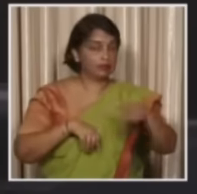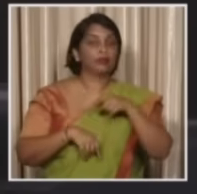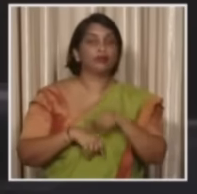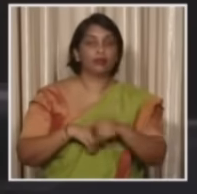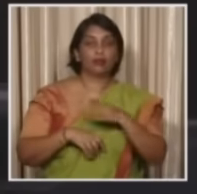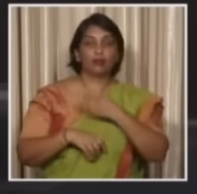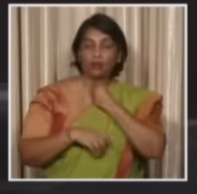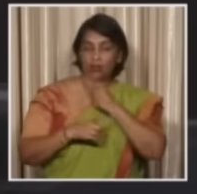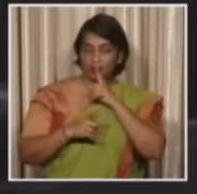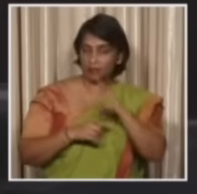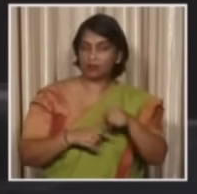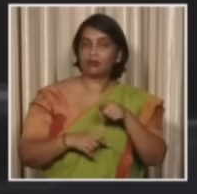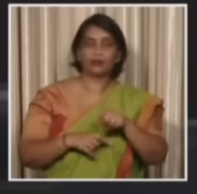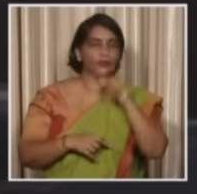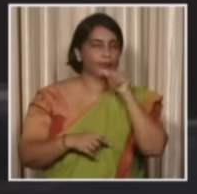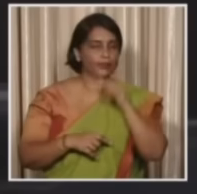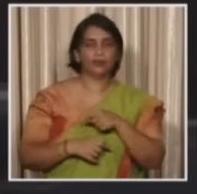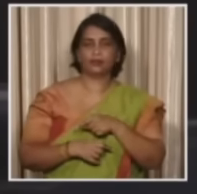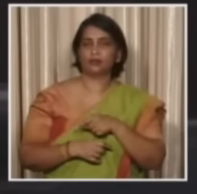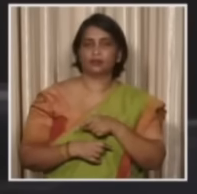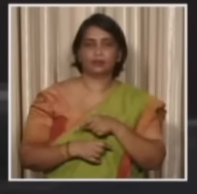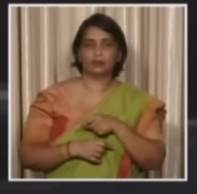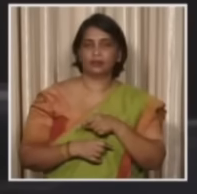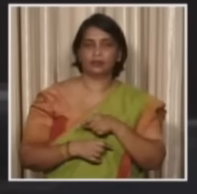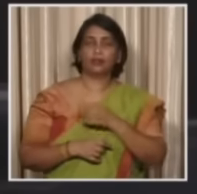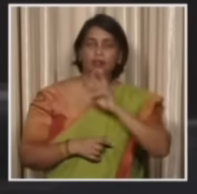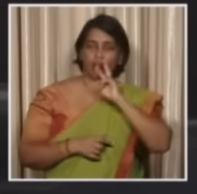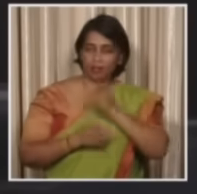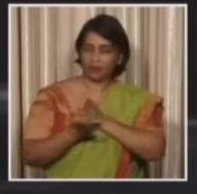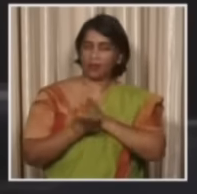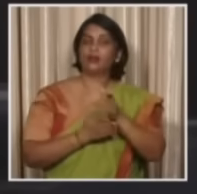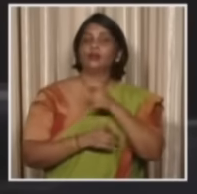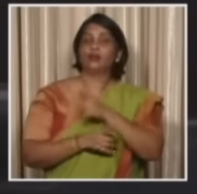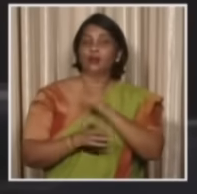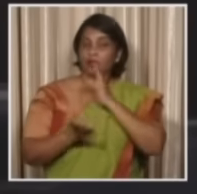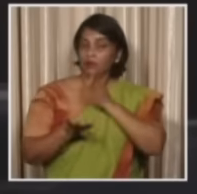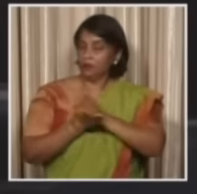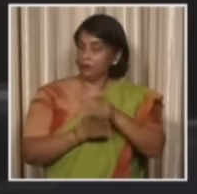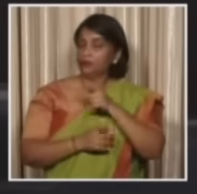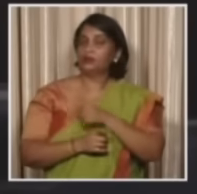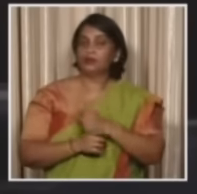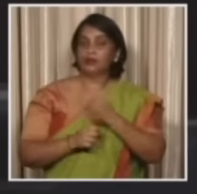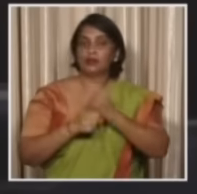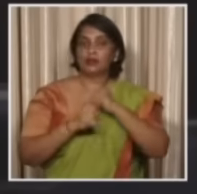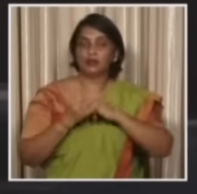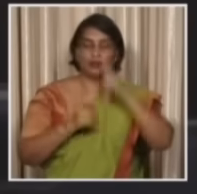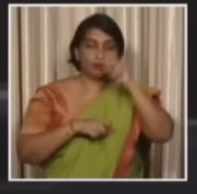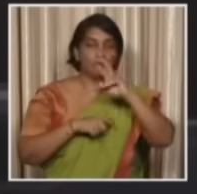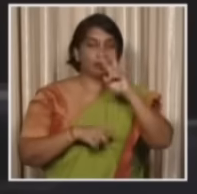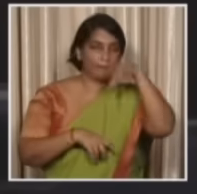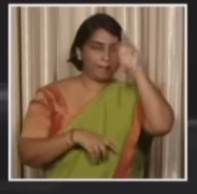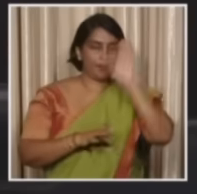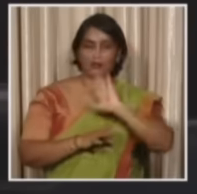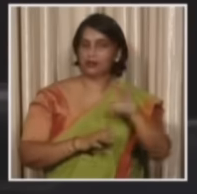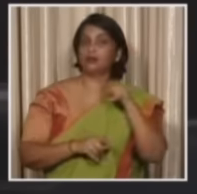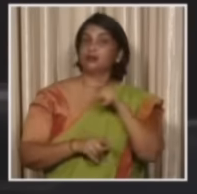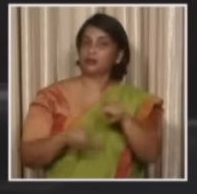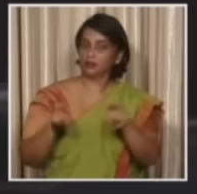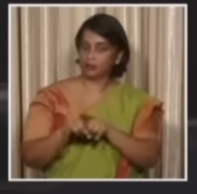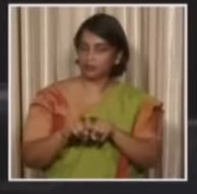කරන ප්‍රෝඩාව ඇත්තටම ප්‍රෝඩාවක්. ඒ ප්‍රෝඩාවෙන් ග්‍රාමසේවක මහත්මීන් රැවටෙන්නේ නැහැ.